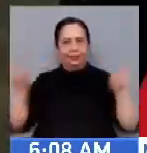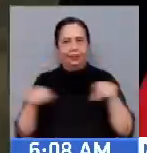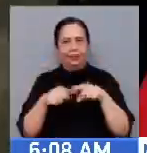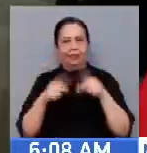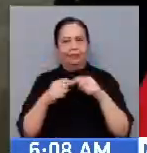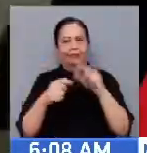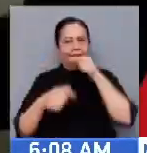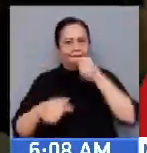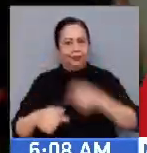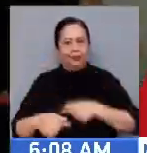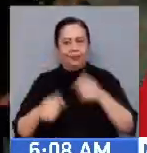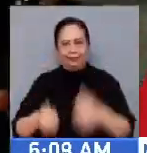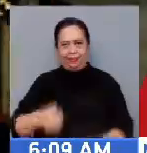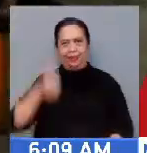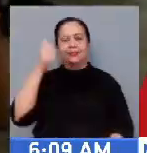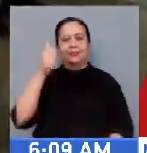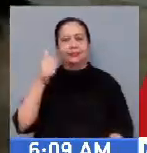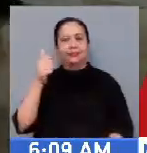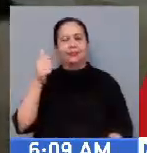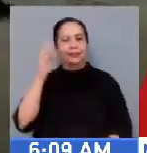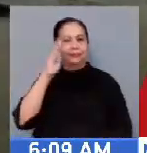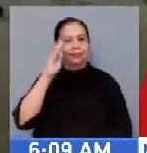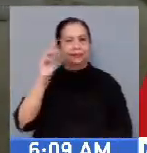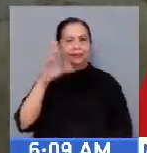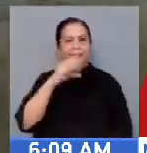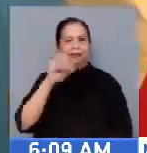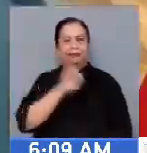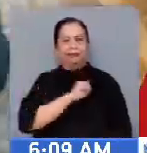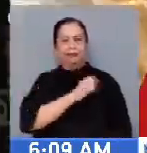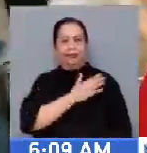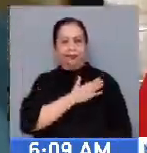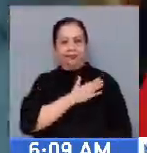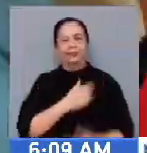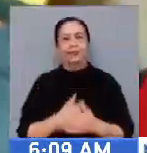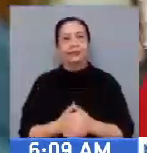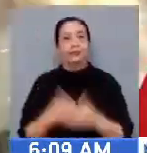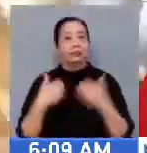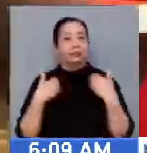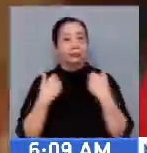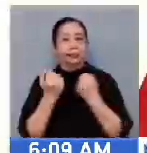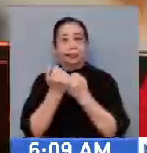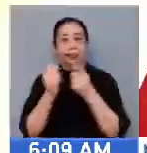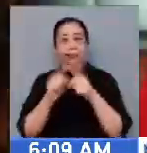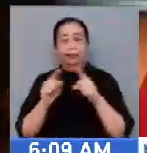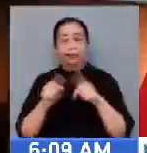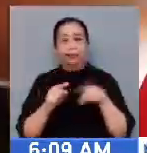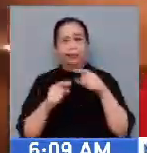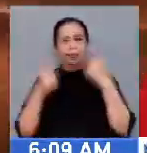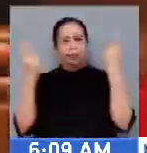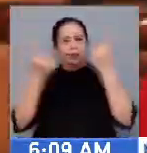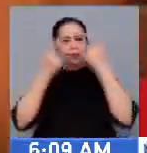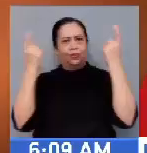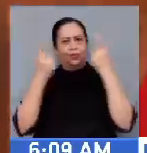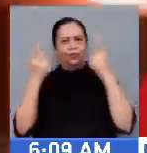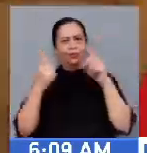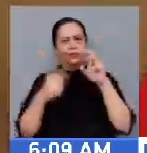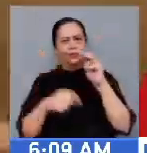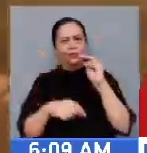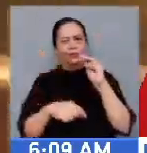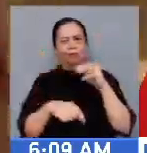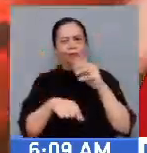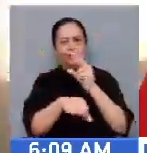pagkapanalo nina Marcos at Duterte. May mga taga-suporta rin silang nagbuni sa Marcos headquarters sa Mandaluyong